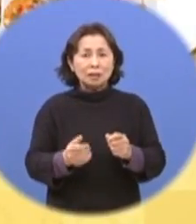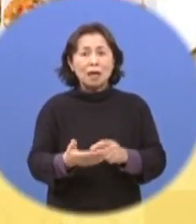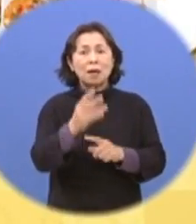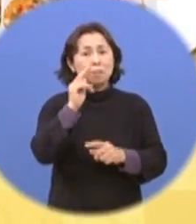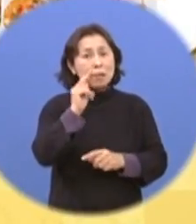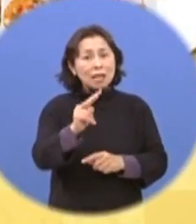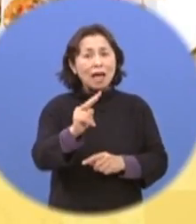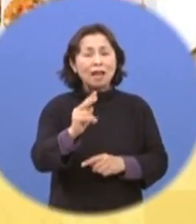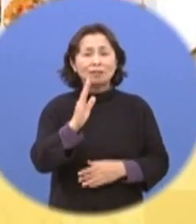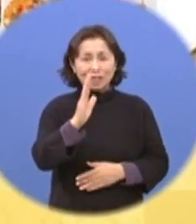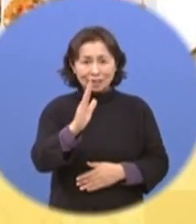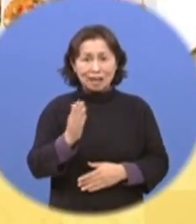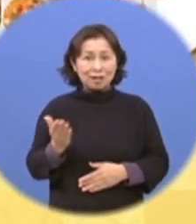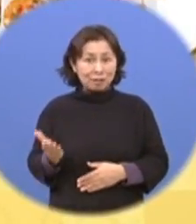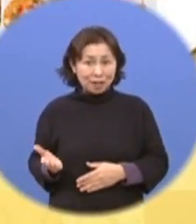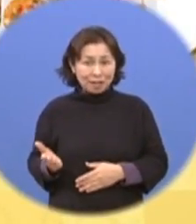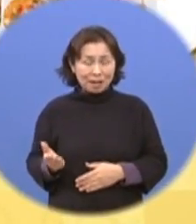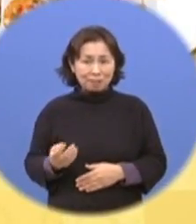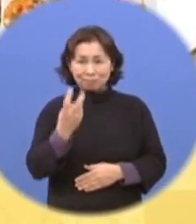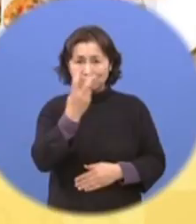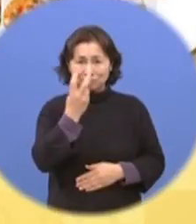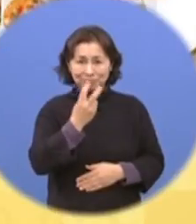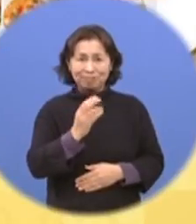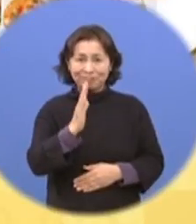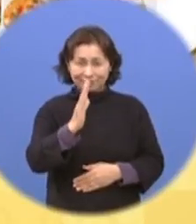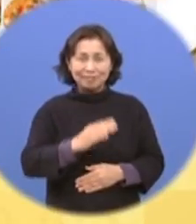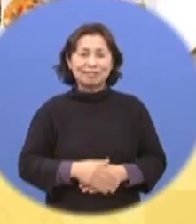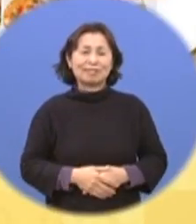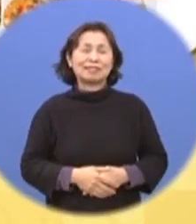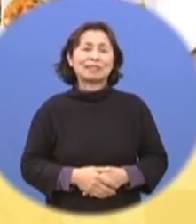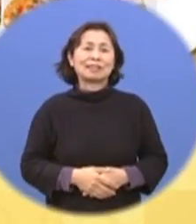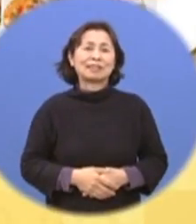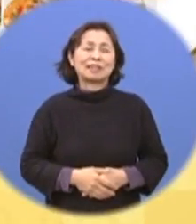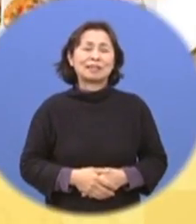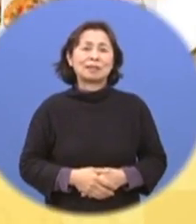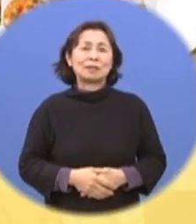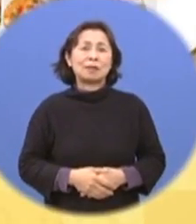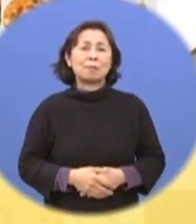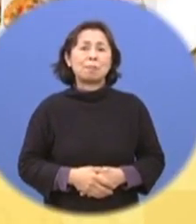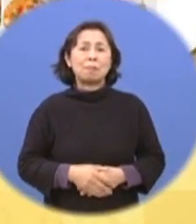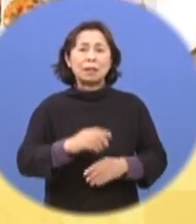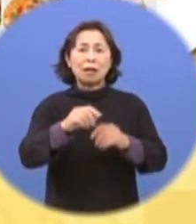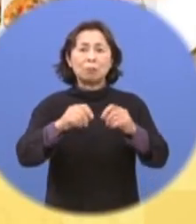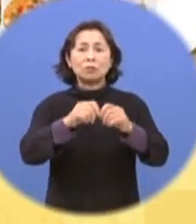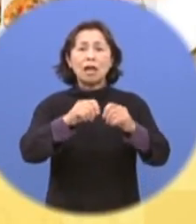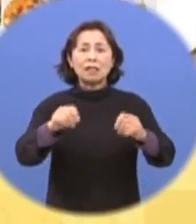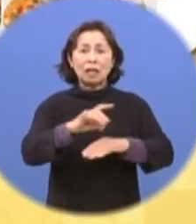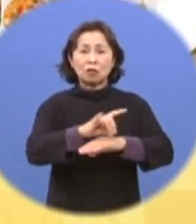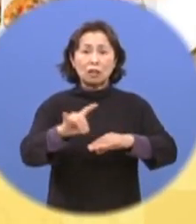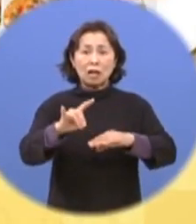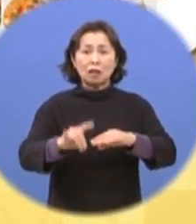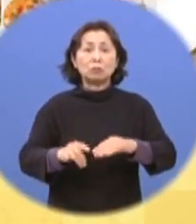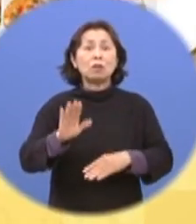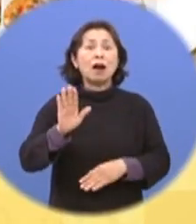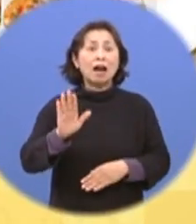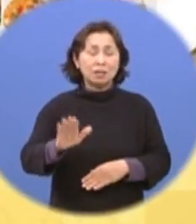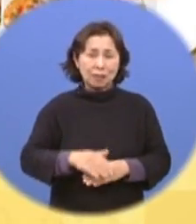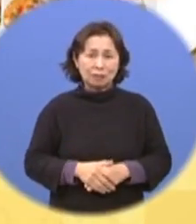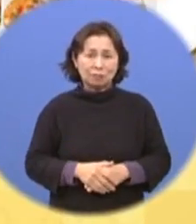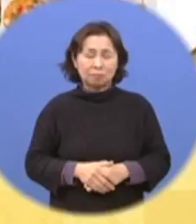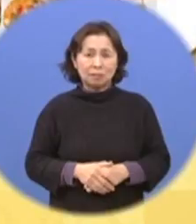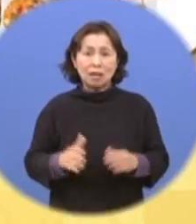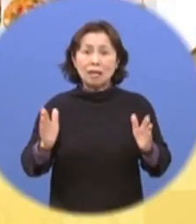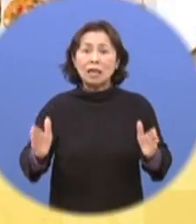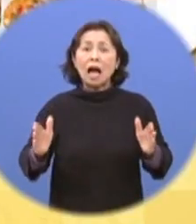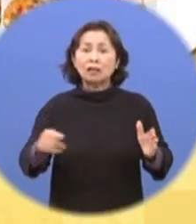フェスタで検索して下さいまた和歌山ジュビへプレゼント企画も実施しています期間中